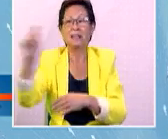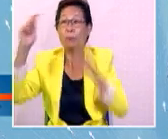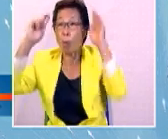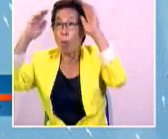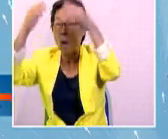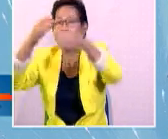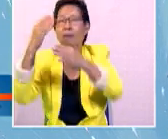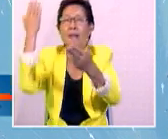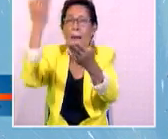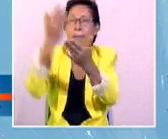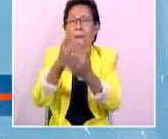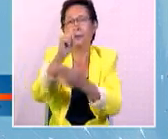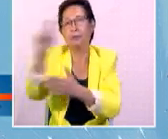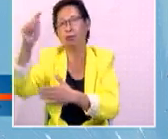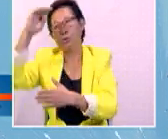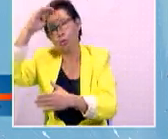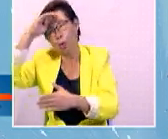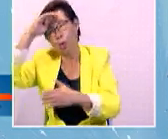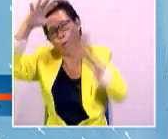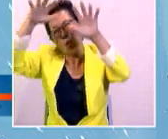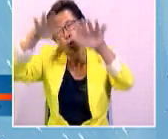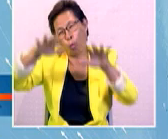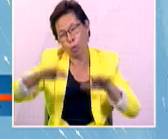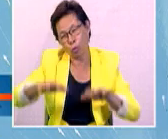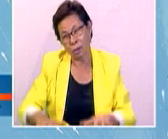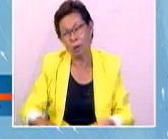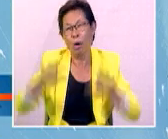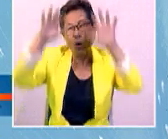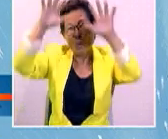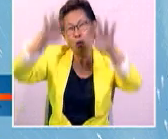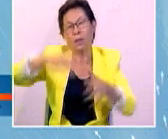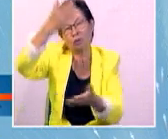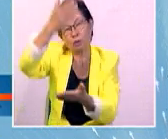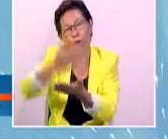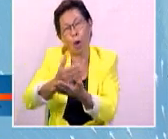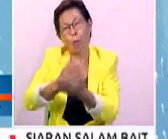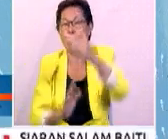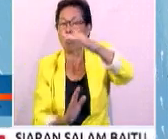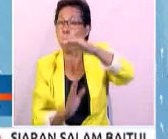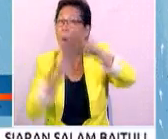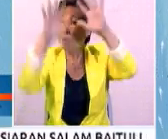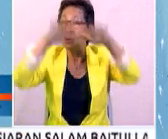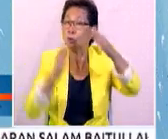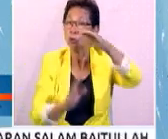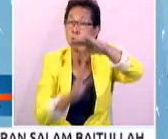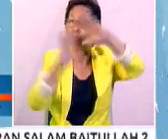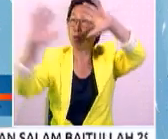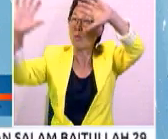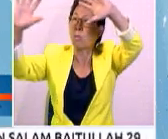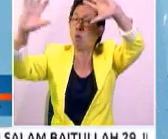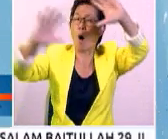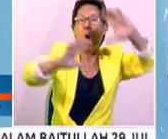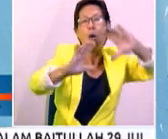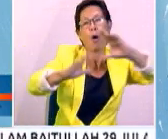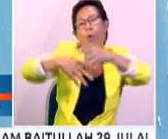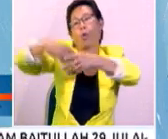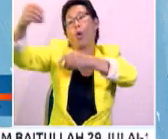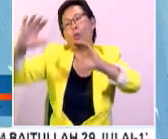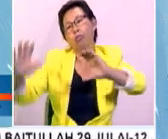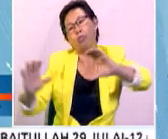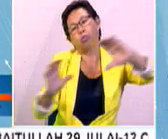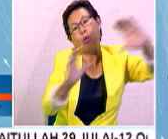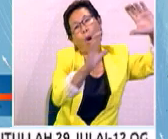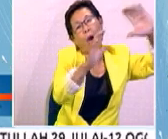ke timur Johor. Dijangkakan hujan yang berlaku ini akan reda sepenuhnya hanya apabila kelompok awan hujan keluar sepenuhnya ke arah kawasan